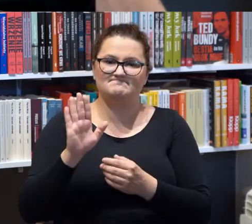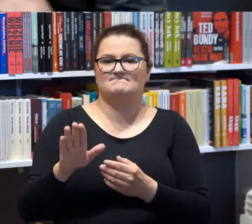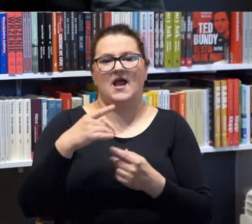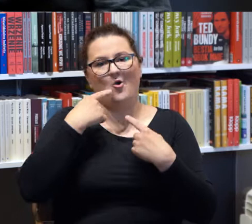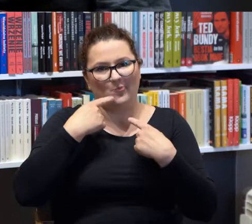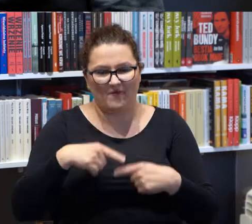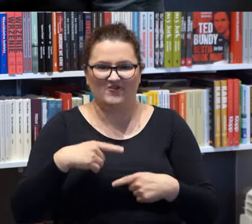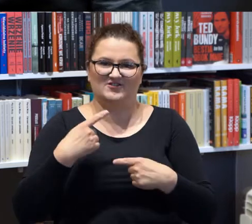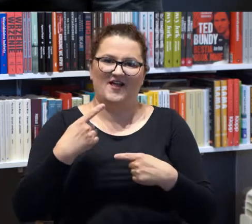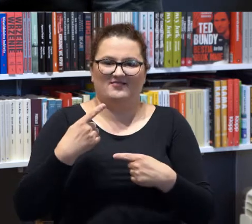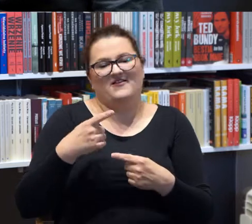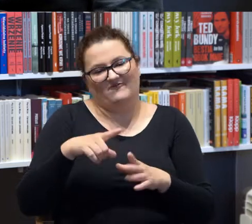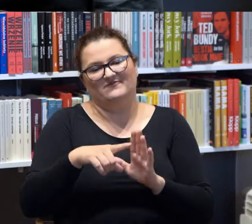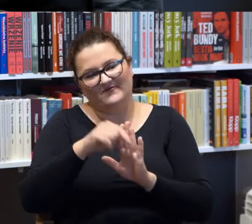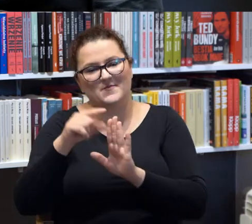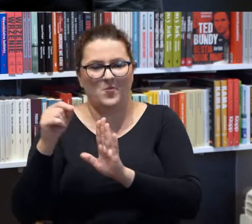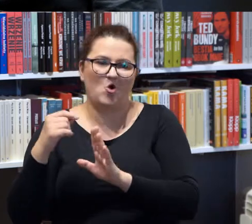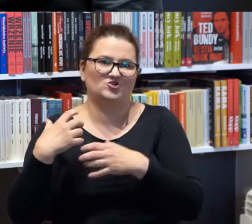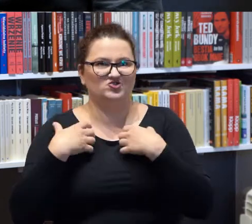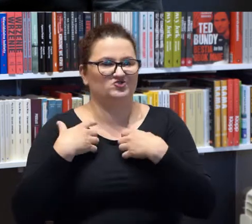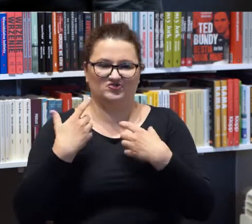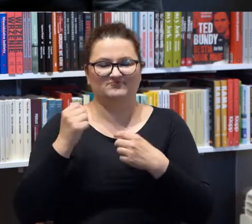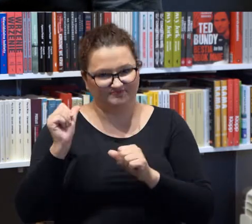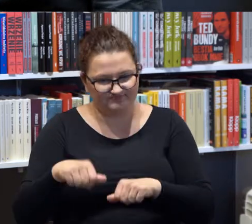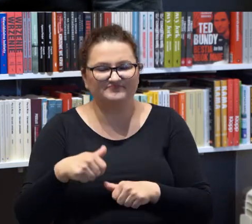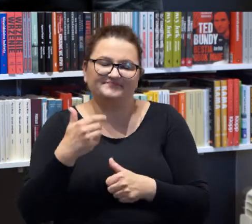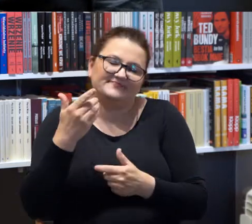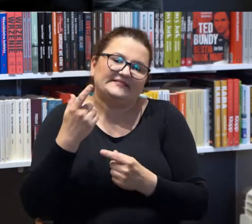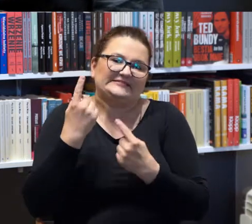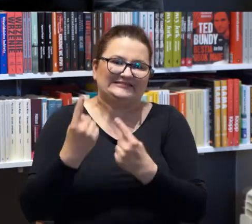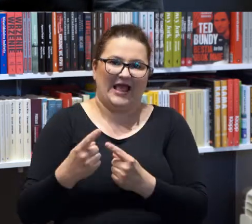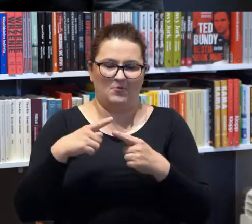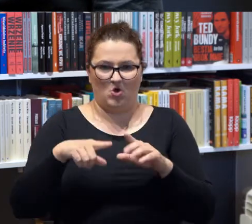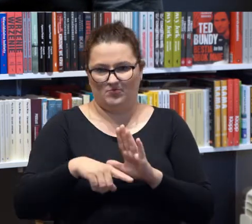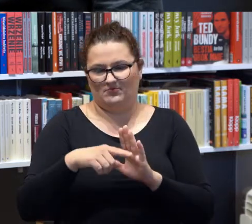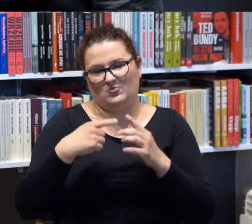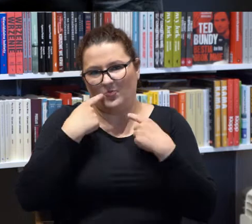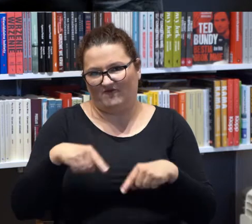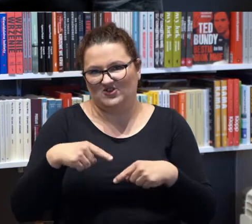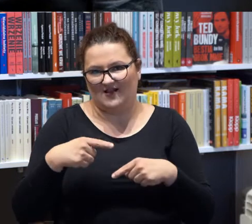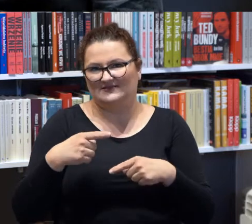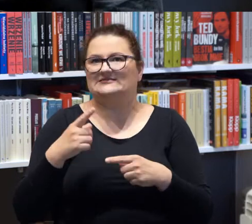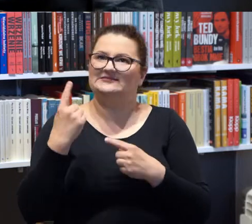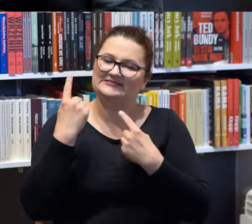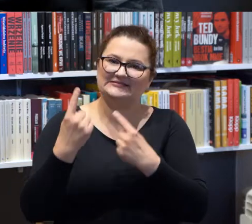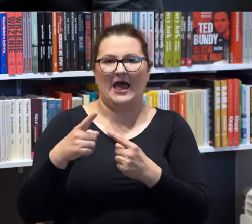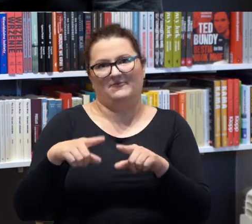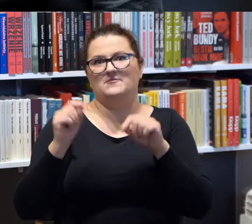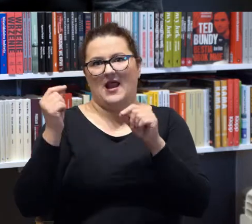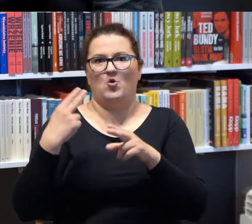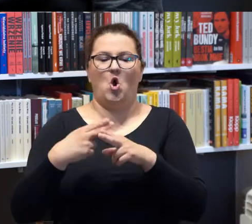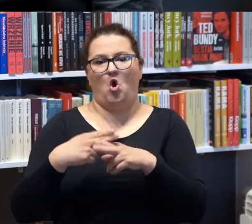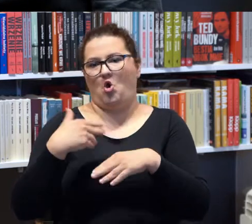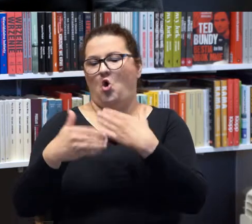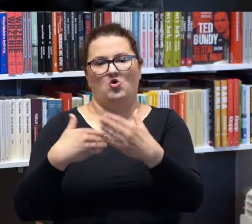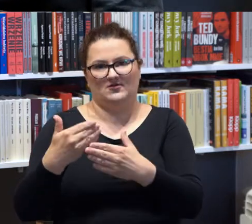się, zazwyczaj dosyć kiepskie wybory życiowe. Jakby te osoby wybrały swój stan, swoją chorobę, jeśli uznać to za chorobę, i wybrały,